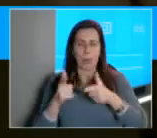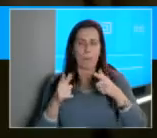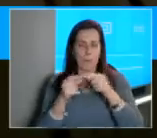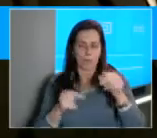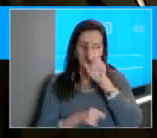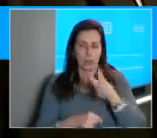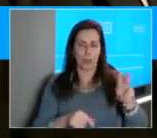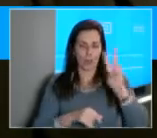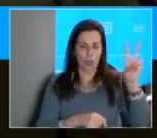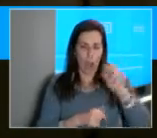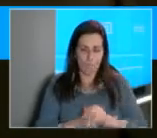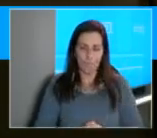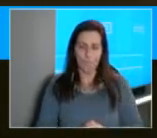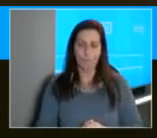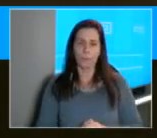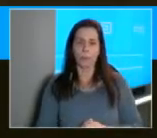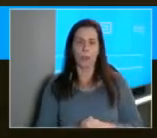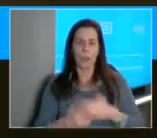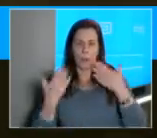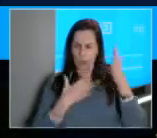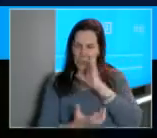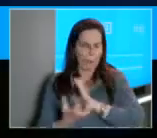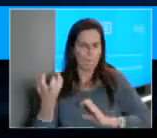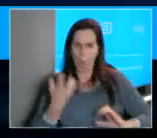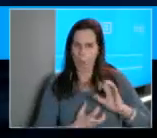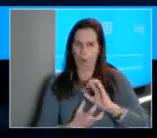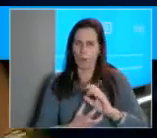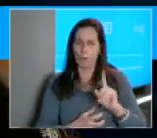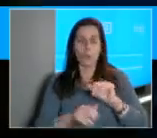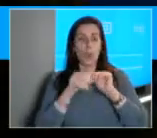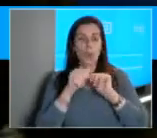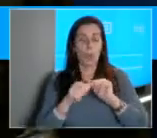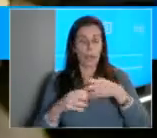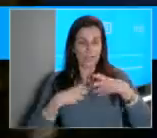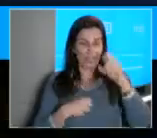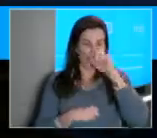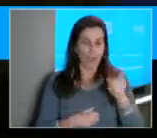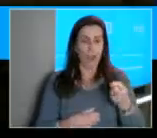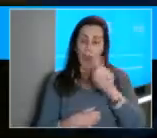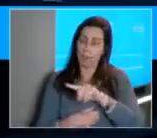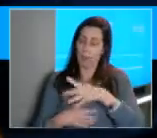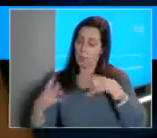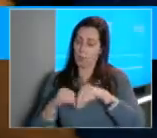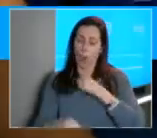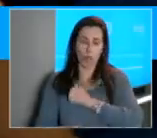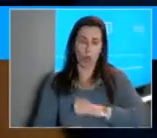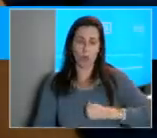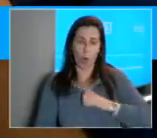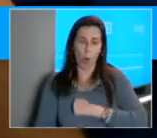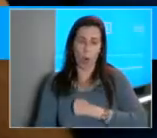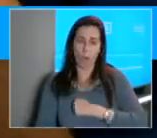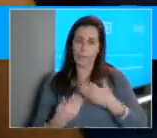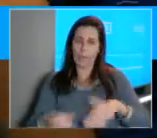מגן ב-2002. בדיון התחוללה מהומה בין תומכיו של בקרי לבין נציגי המשפחות השכולות